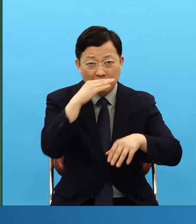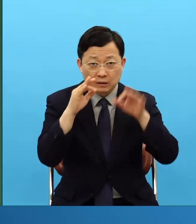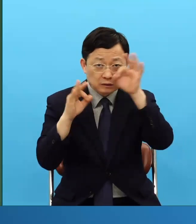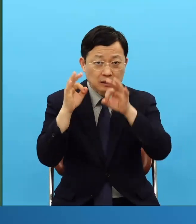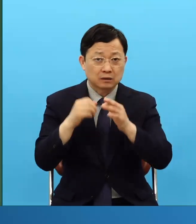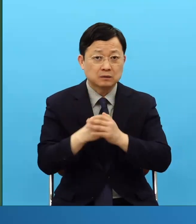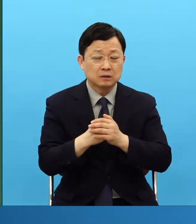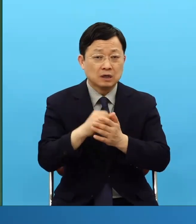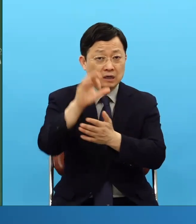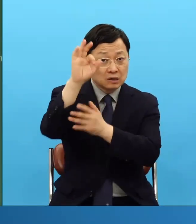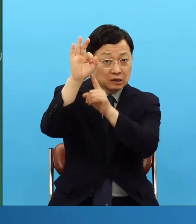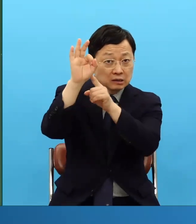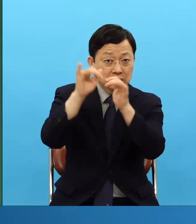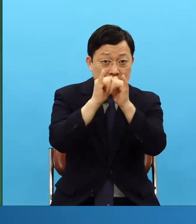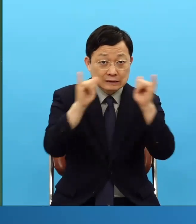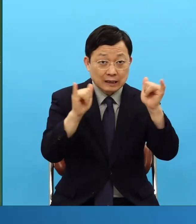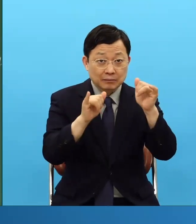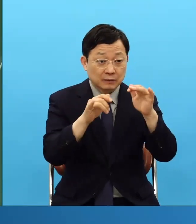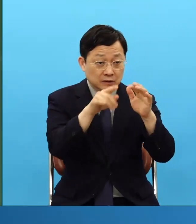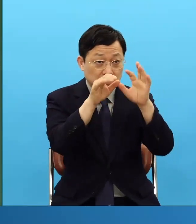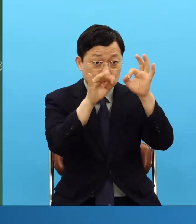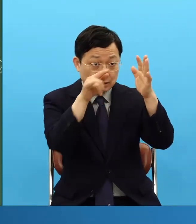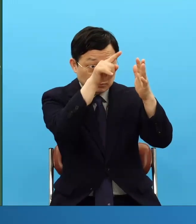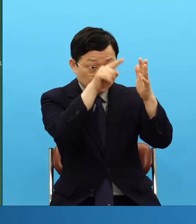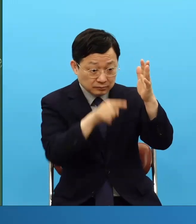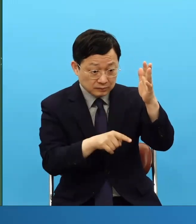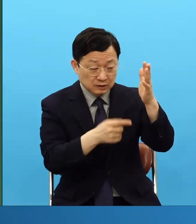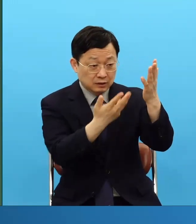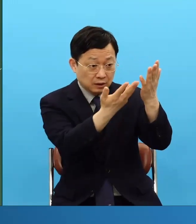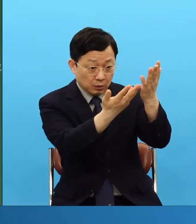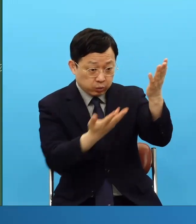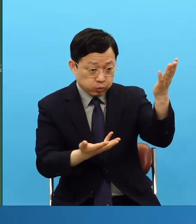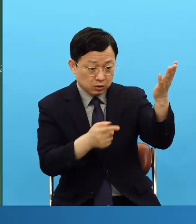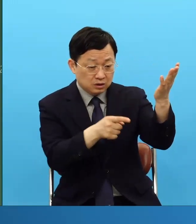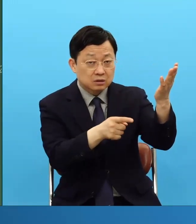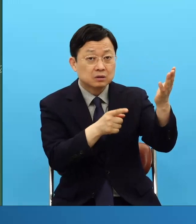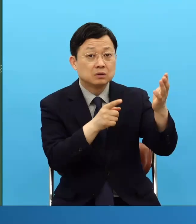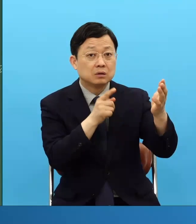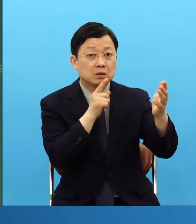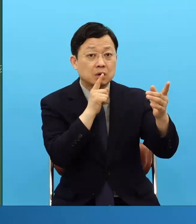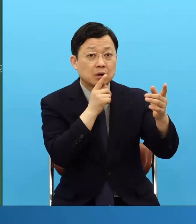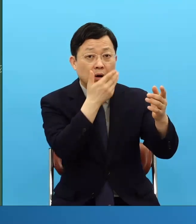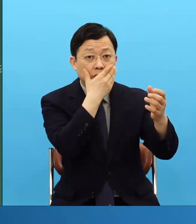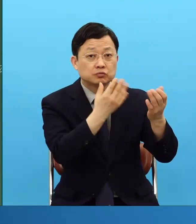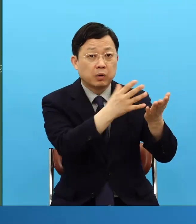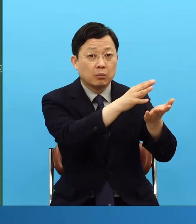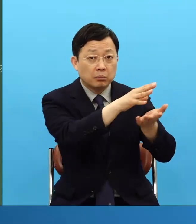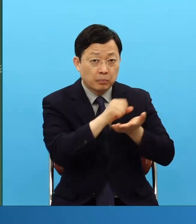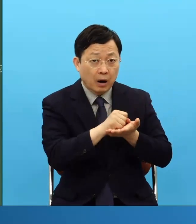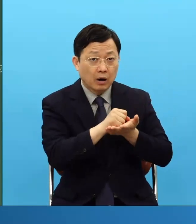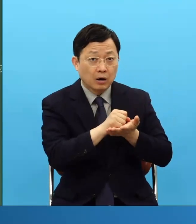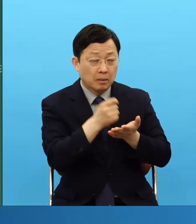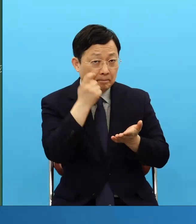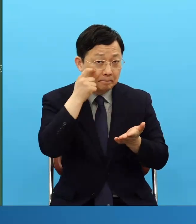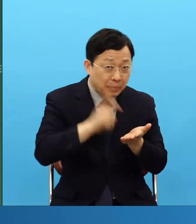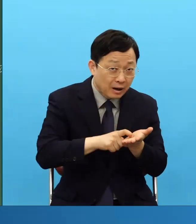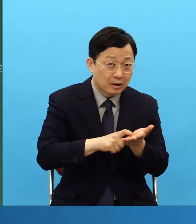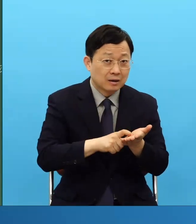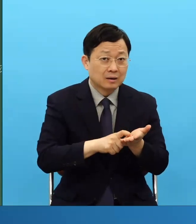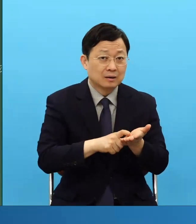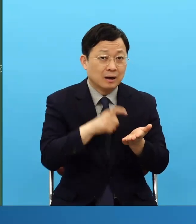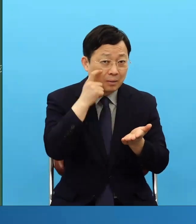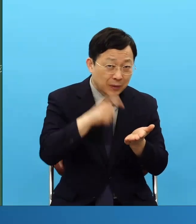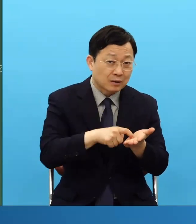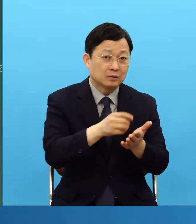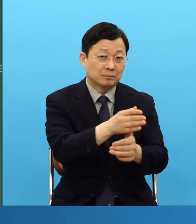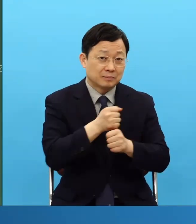10가지 내 흐름 전체를 딱 얘기한 겁니다. I'm talking about these 10 streams. 그런데 이 축복이 여러분에게 와 있단 말이에요. 이걸 찾아야 되는 거예요. But this blessing is already